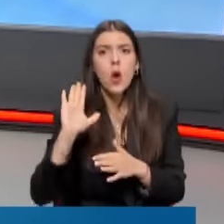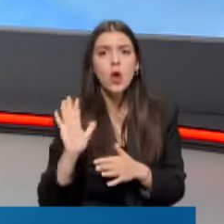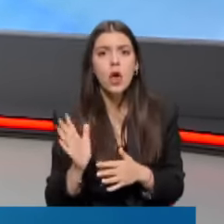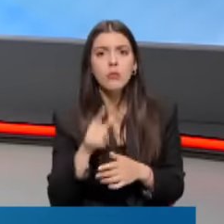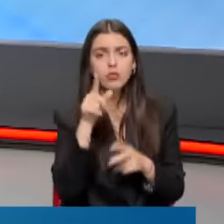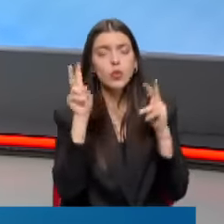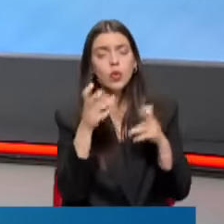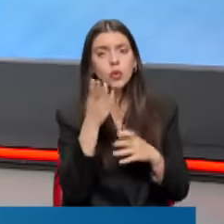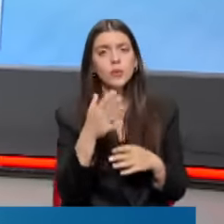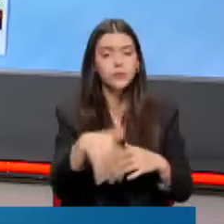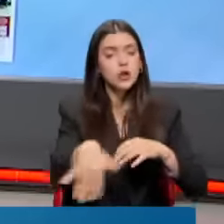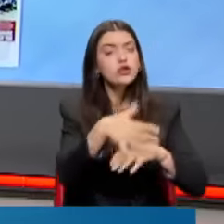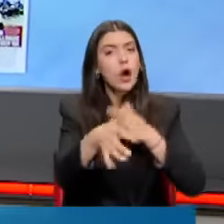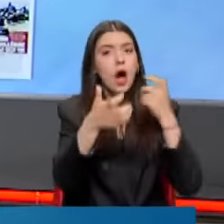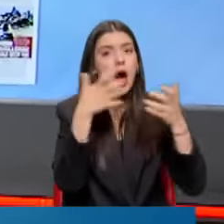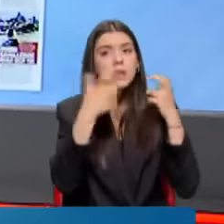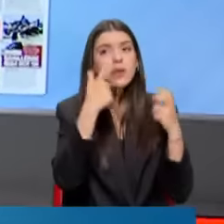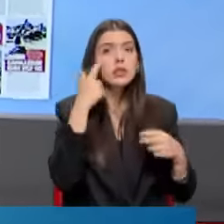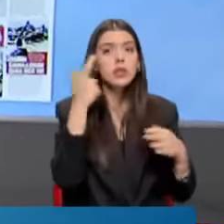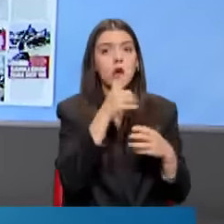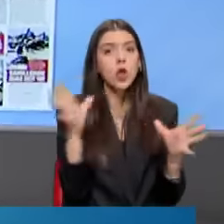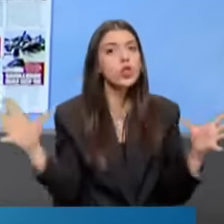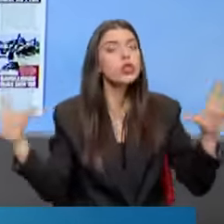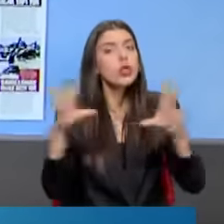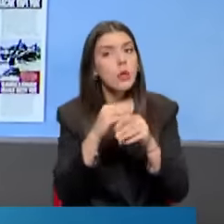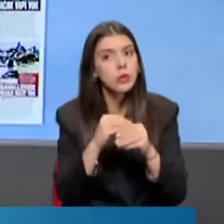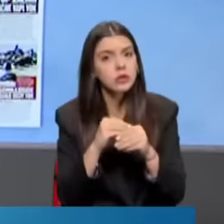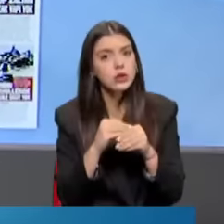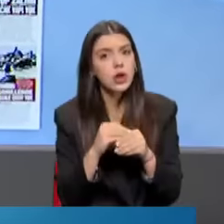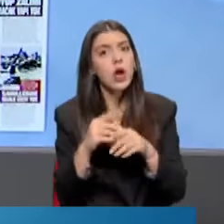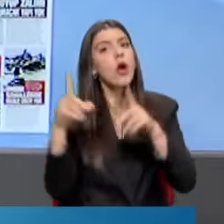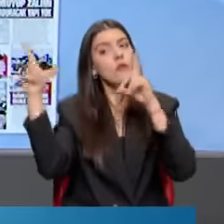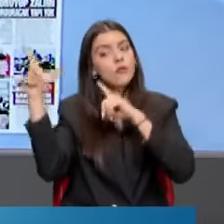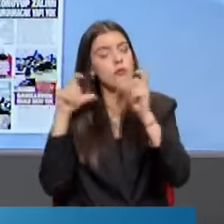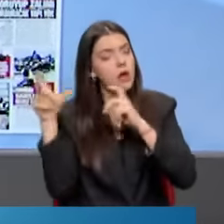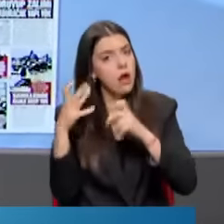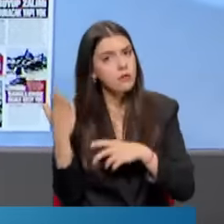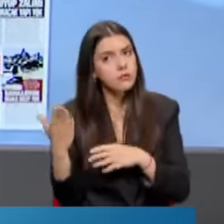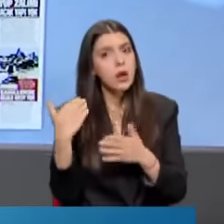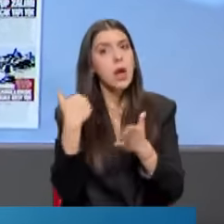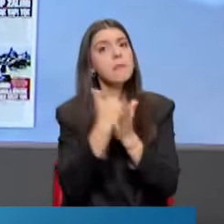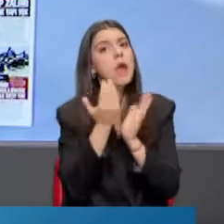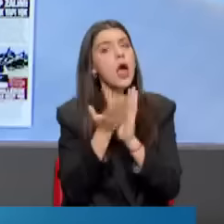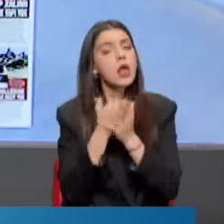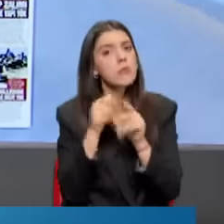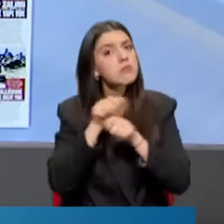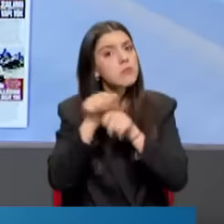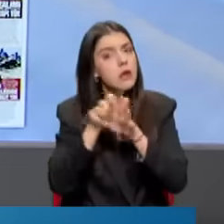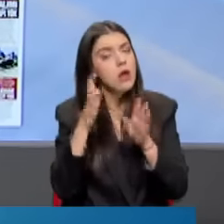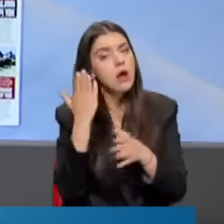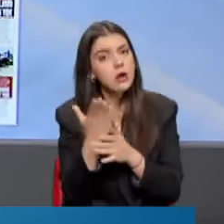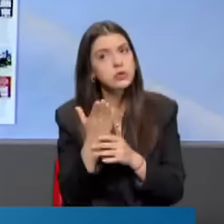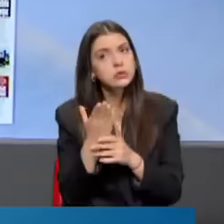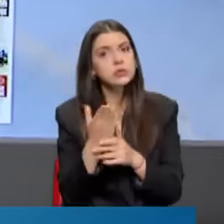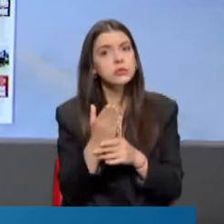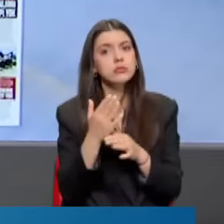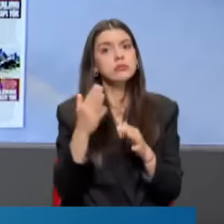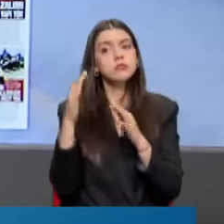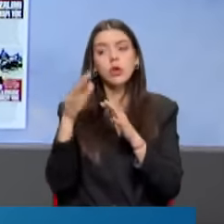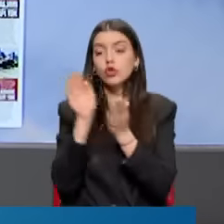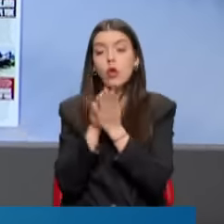mesele sokak hayvanları ile ilgili toplanacak fotoğraflanacak paylaşılacak işte Barınaklar